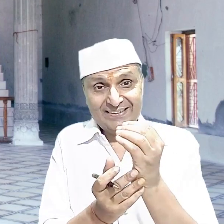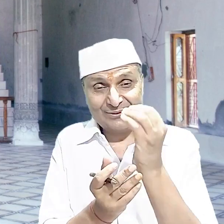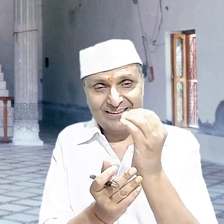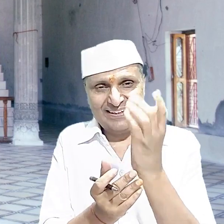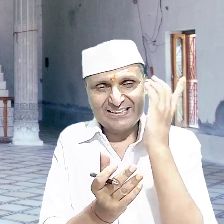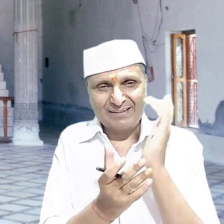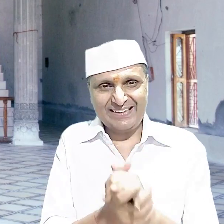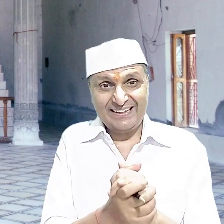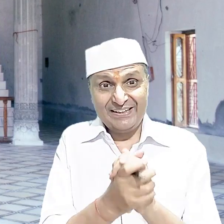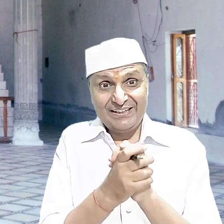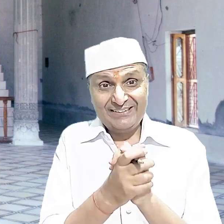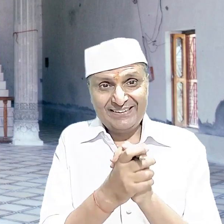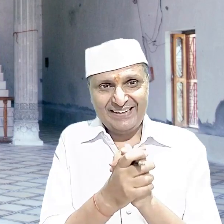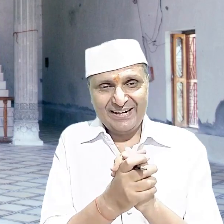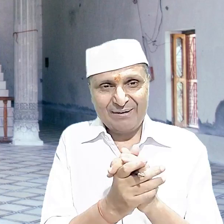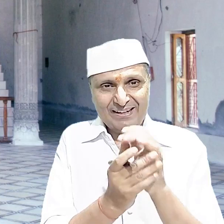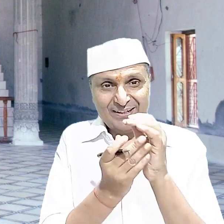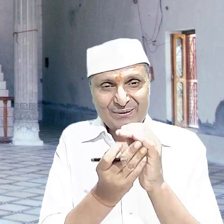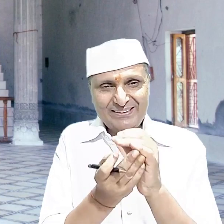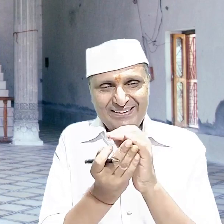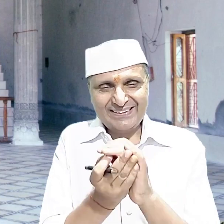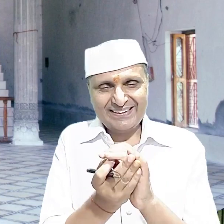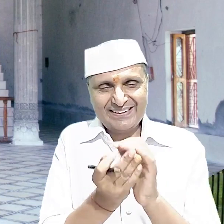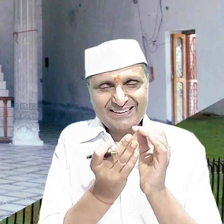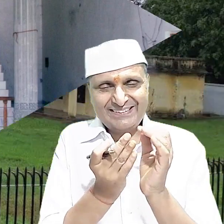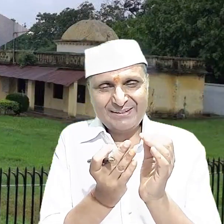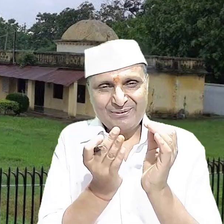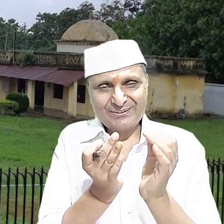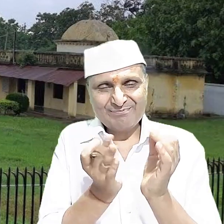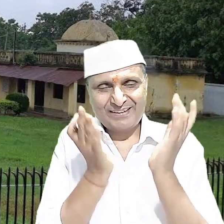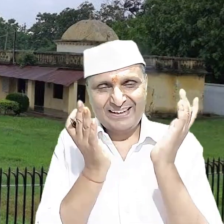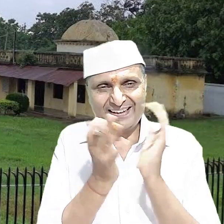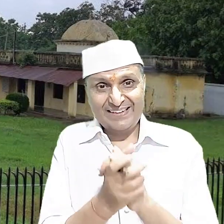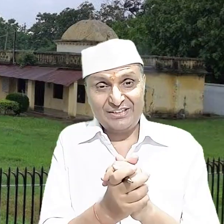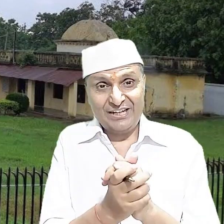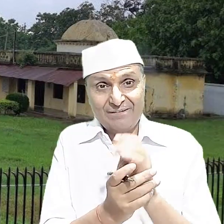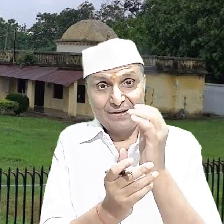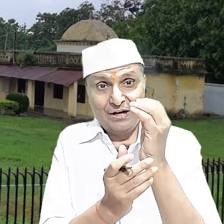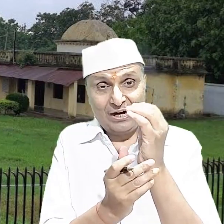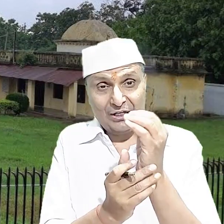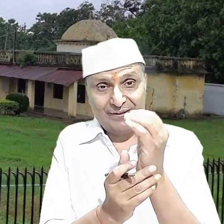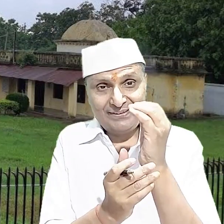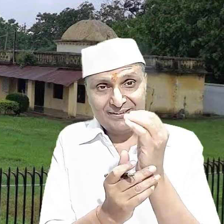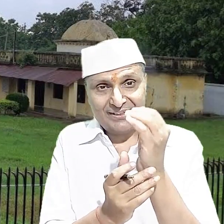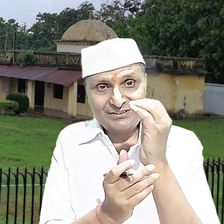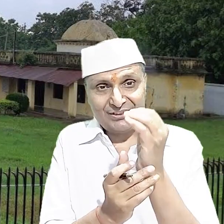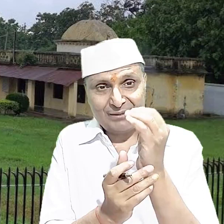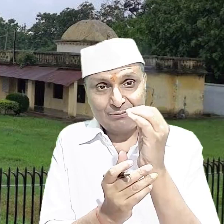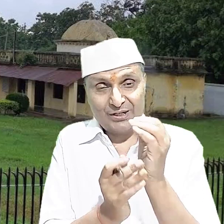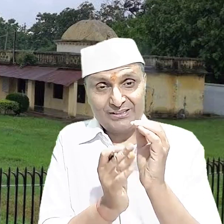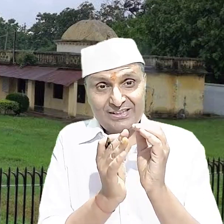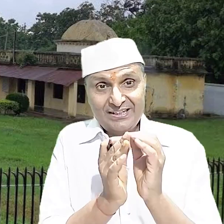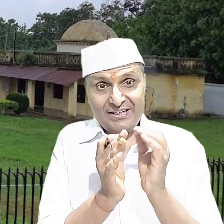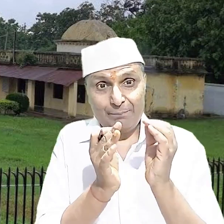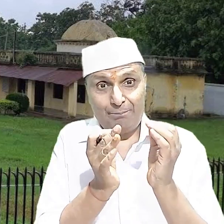हाँ, इसके साथ कोई नई खास बात है, इसी दिन हमारे 9वें तीर्थंकर का जन्म और तप कल्याण का दिन है। जी हाँ, 8वें तीर्थंकर चंदा